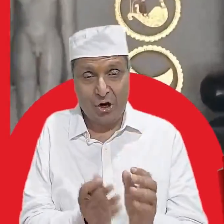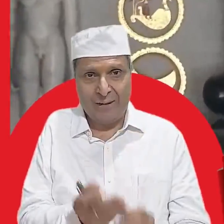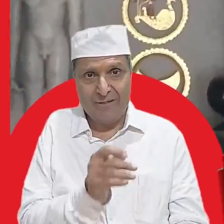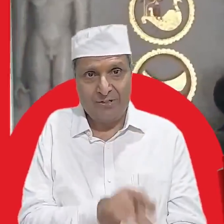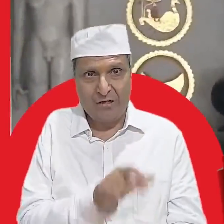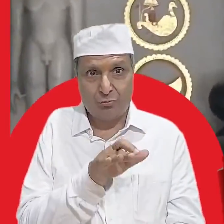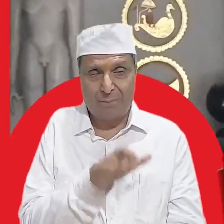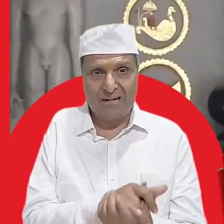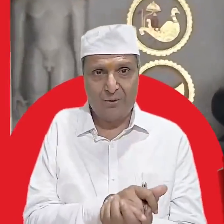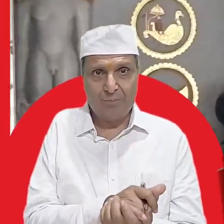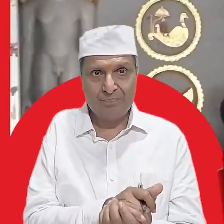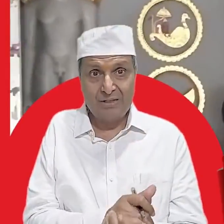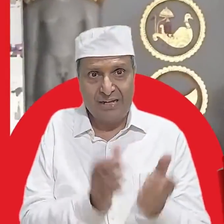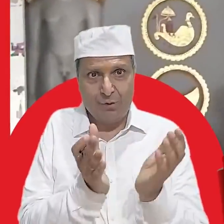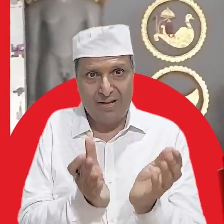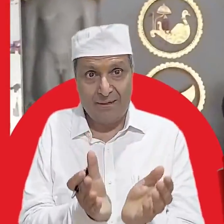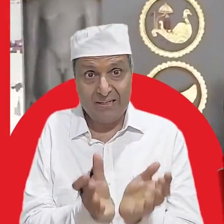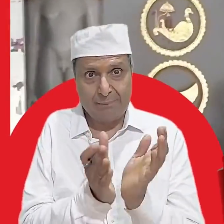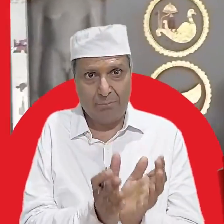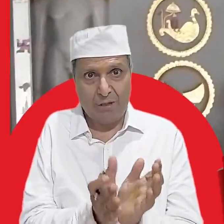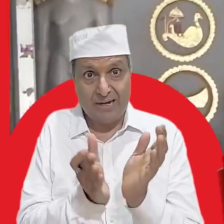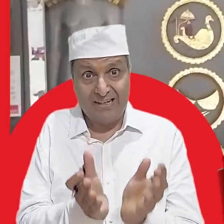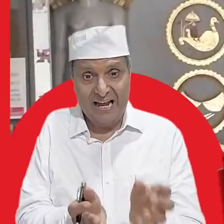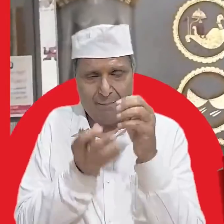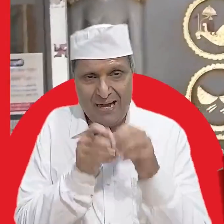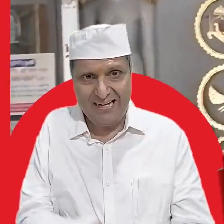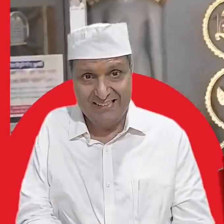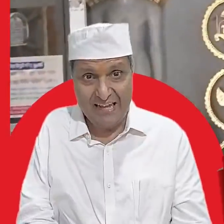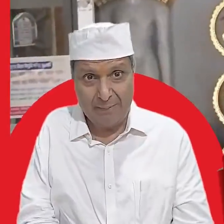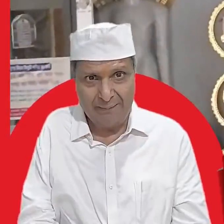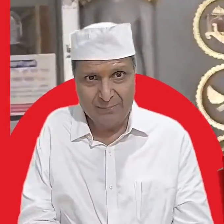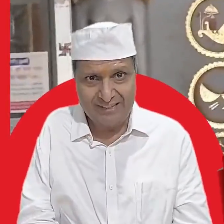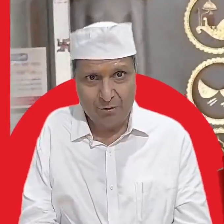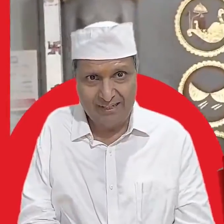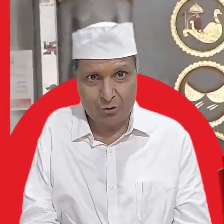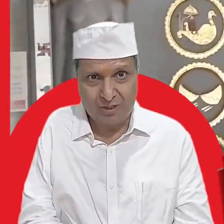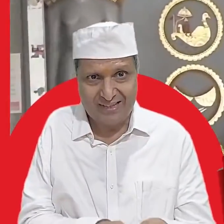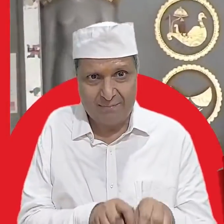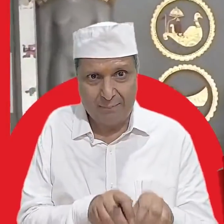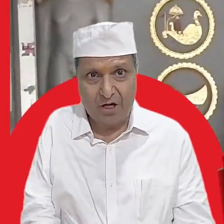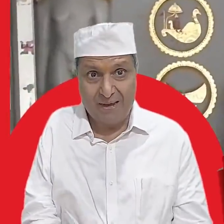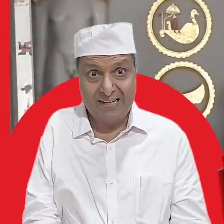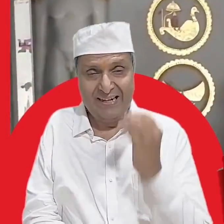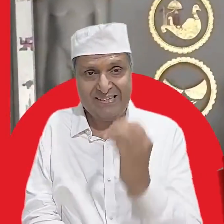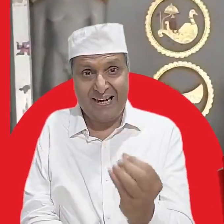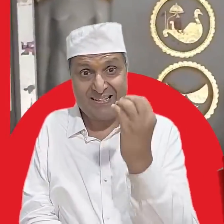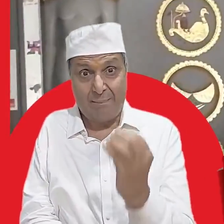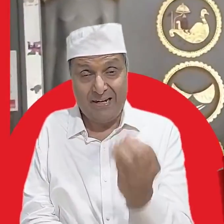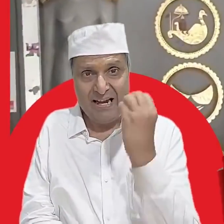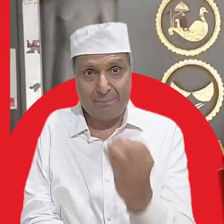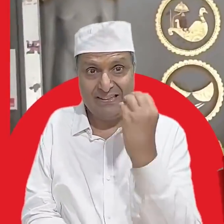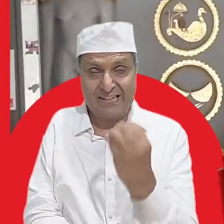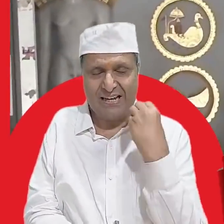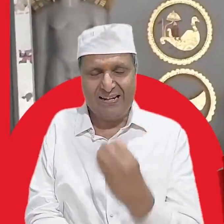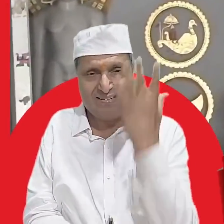लड़ा दो और अपनी रोटियां उसको पका लो। यही हुआ यहां पर जब बाबूलाल मरांडी हमारी जगह पर 20 मंत्री कोटी के 248 नंबर प्लॉट पर इस तरीके से यहां